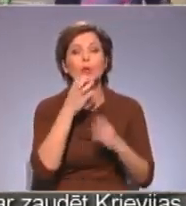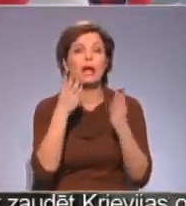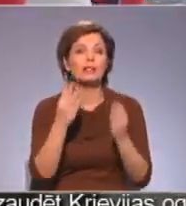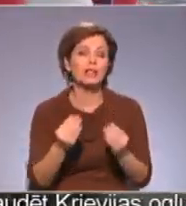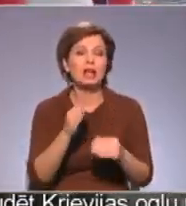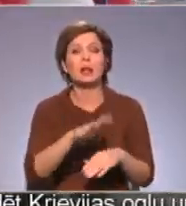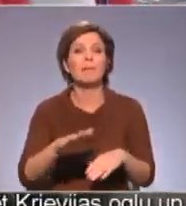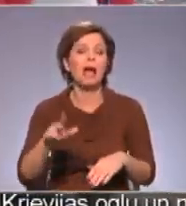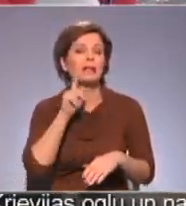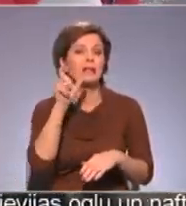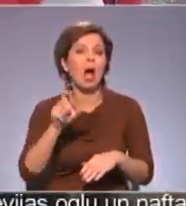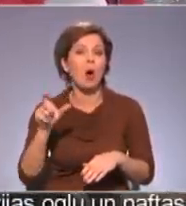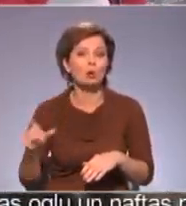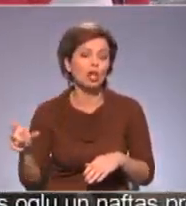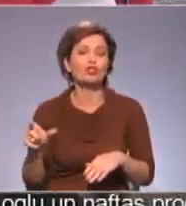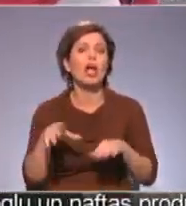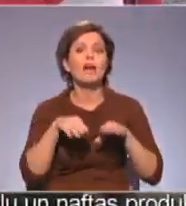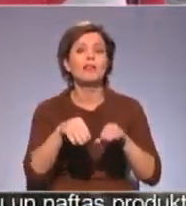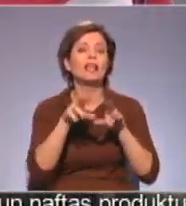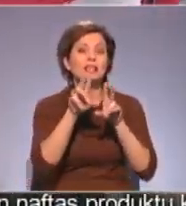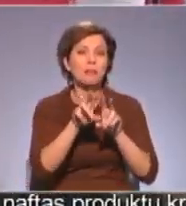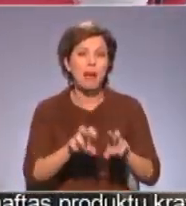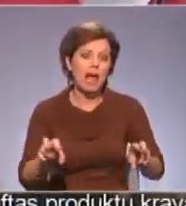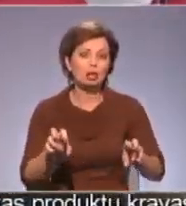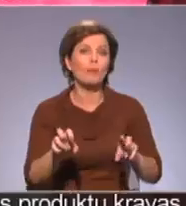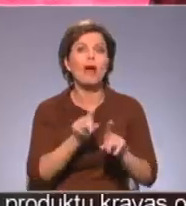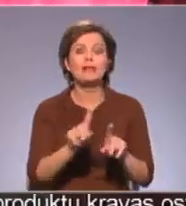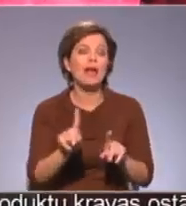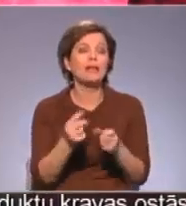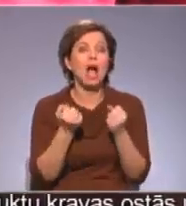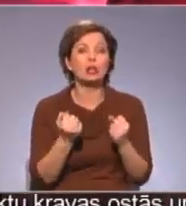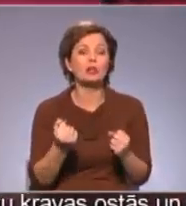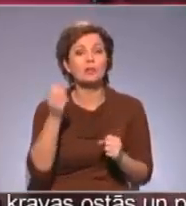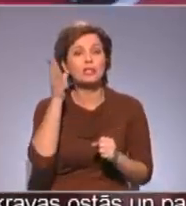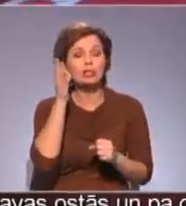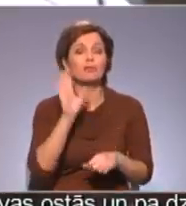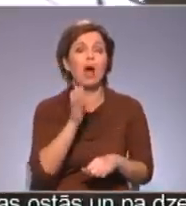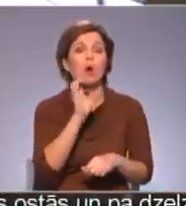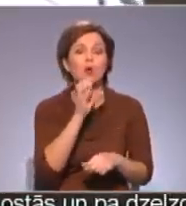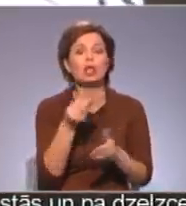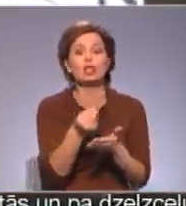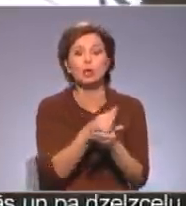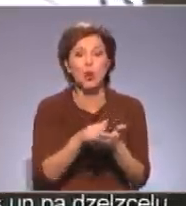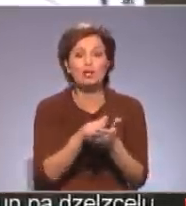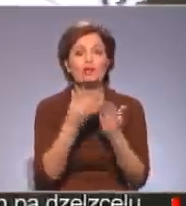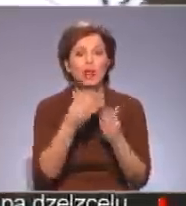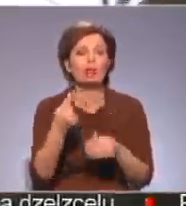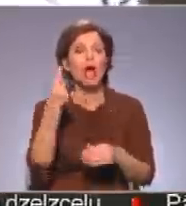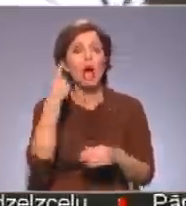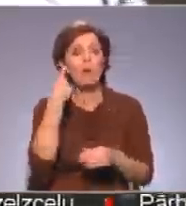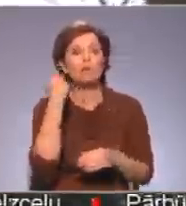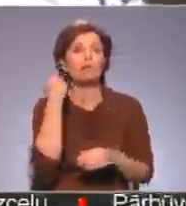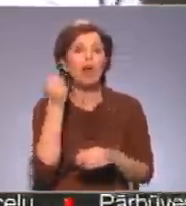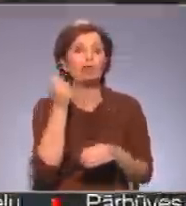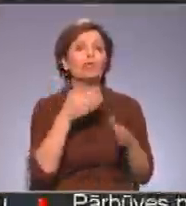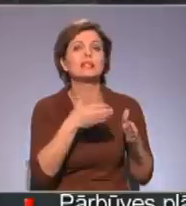laikā bērni un jaunieši praktiski veic pētījumus, tādējādi ne tikai nostiprinot zināšanas par ūdens nozīmi ikdienā, bet arī apzinoties draudus, kas